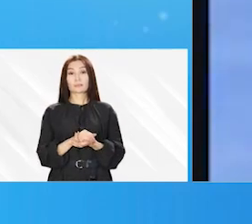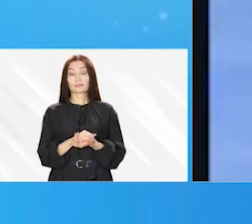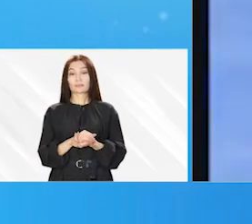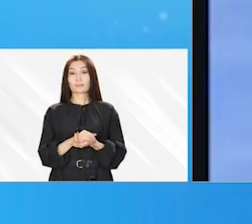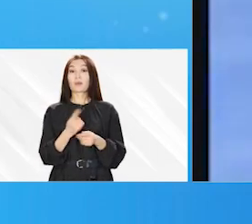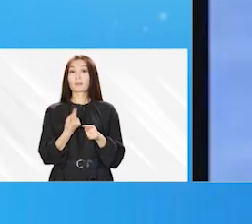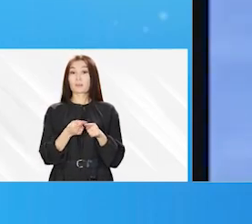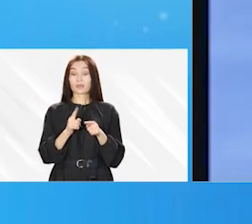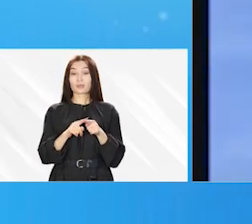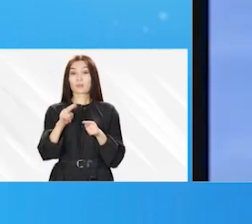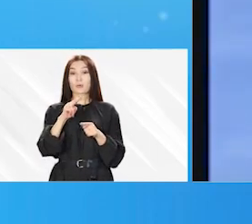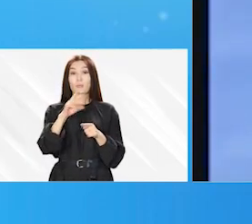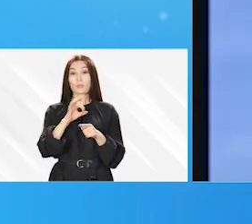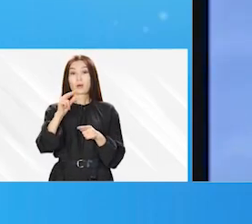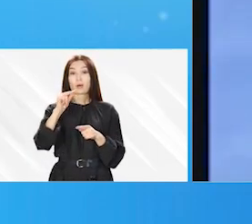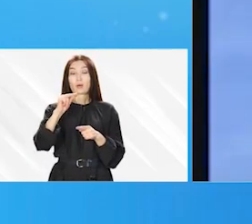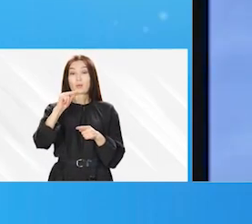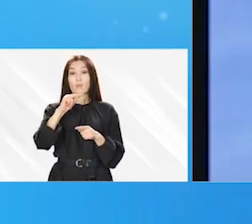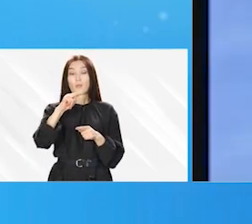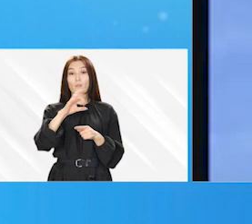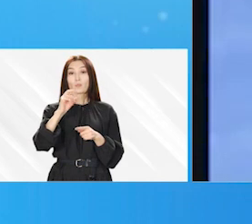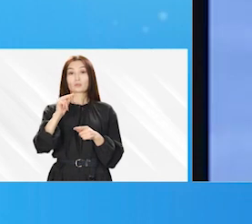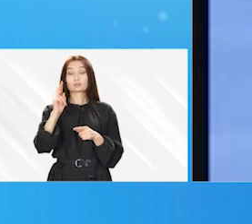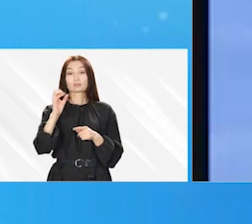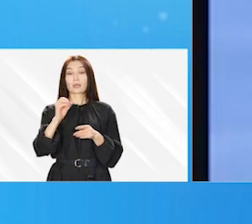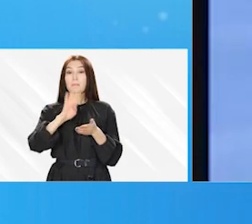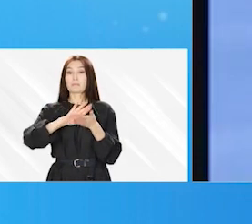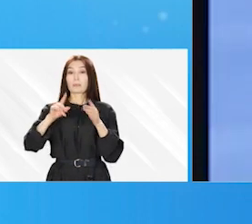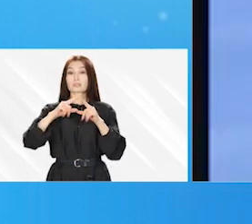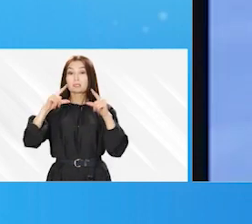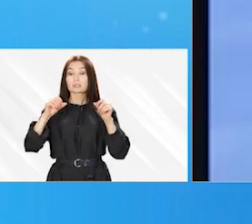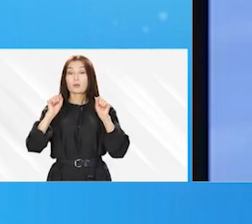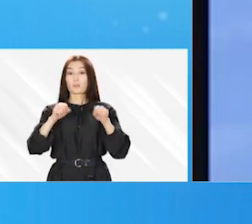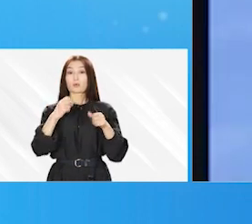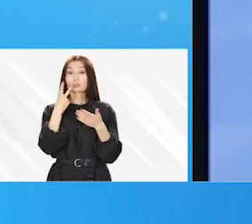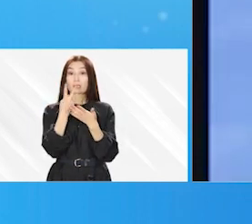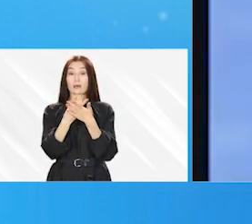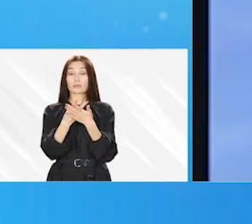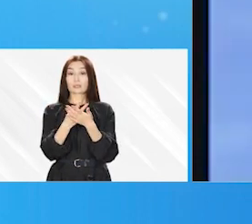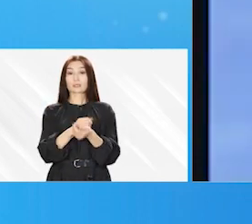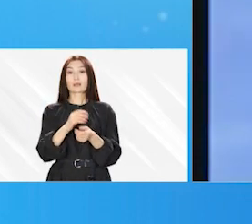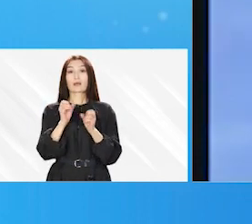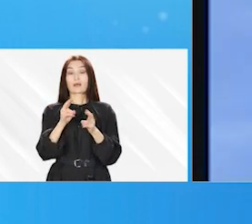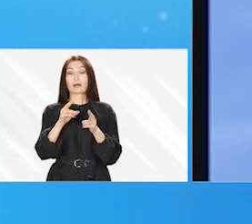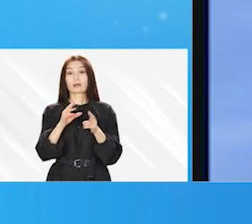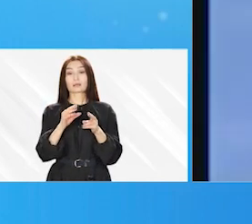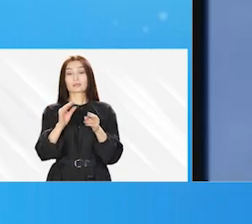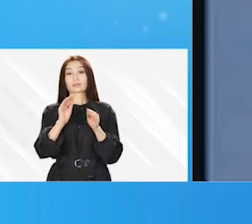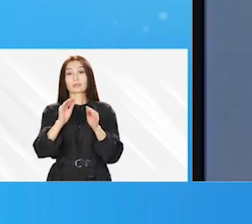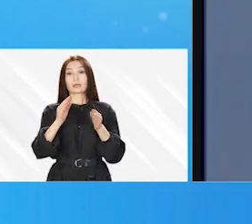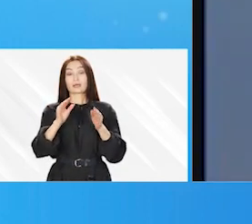поэтому по почкам на безличном зимним побеги можно определить как располагались листья